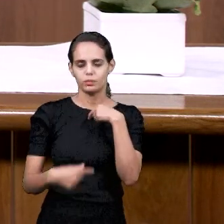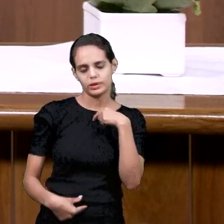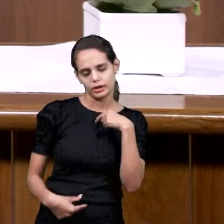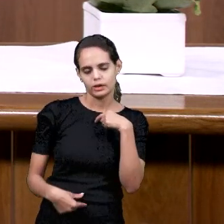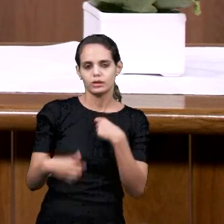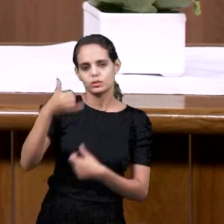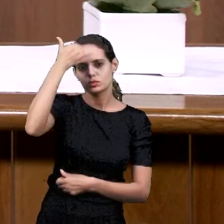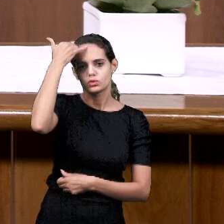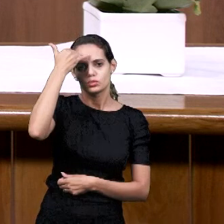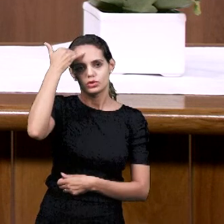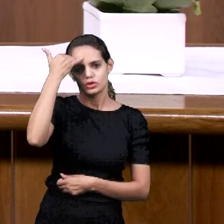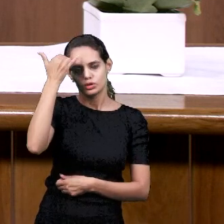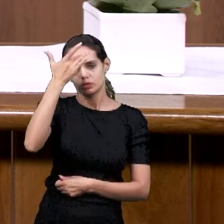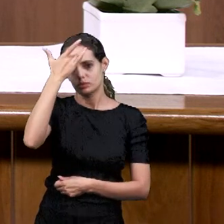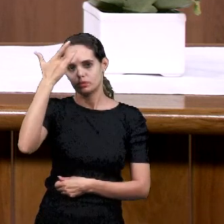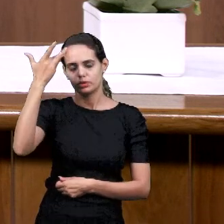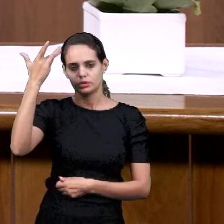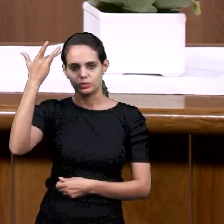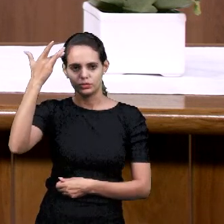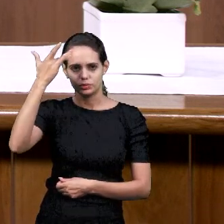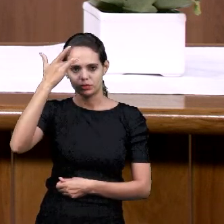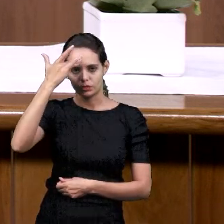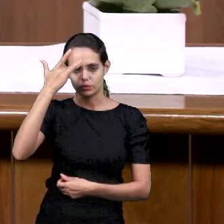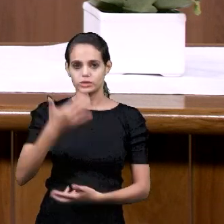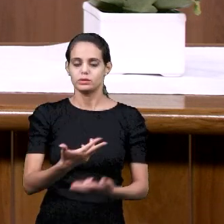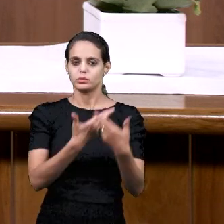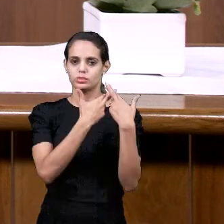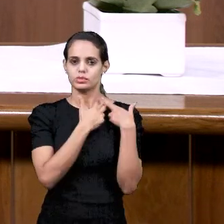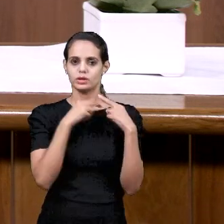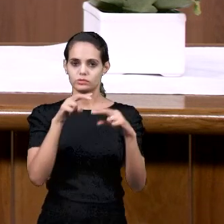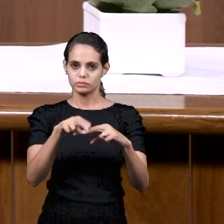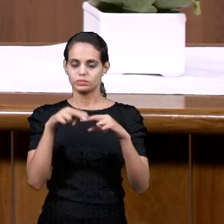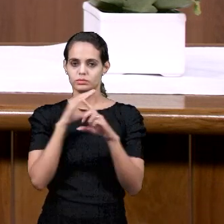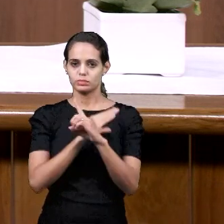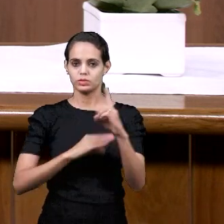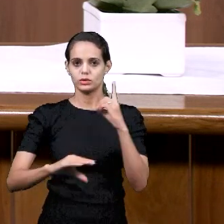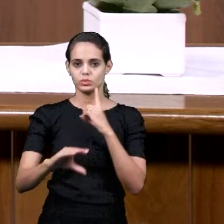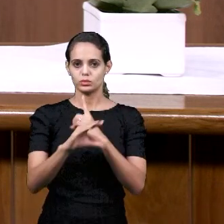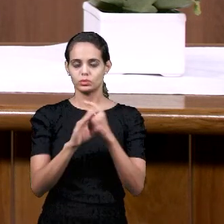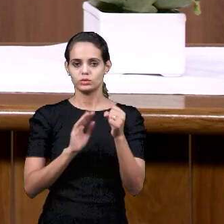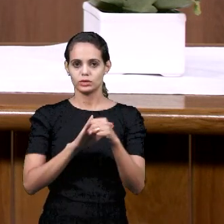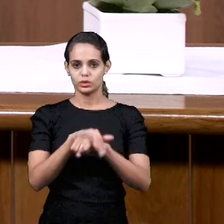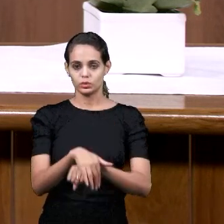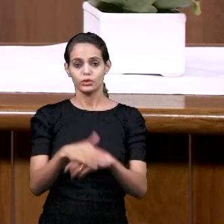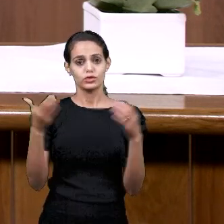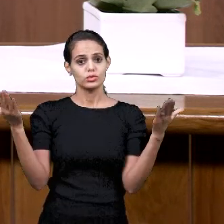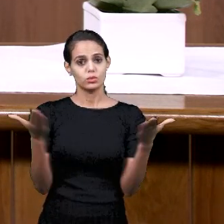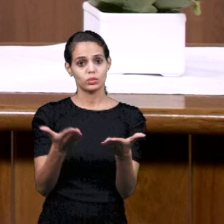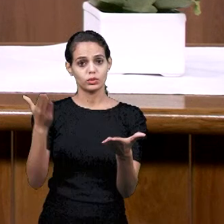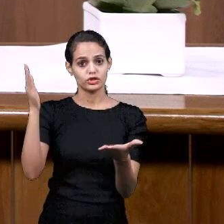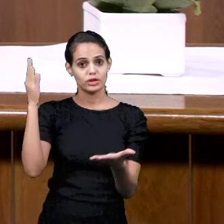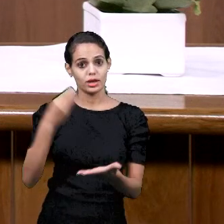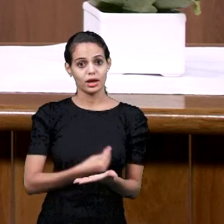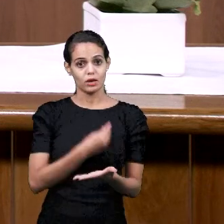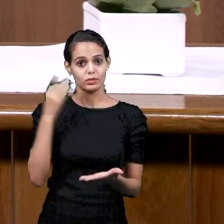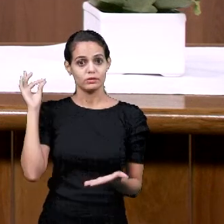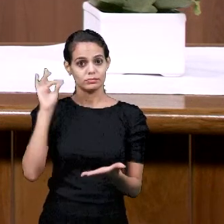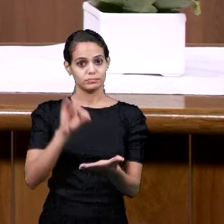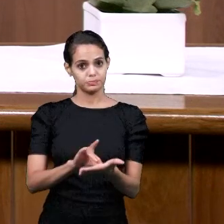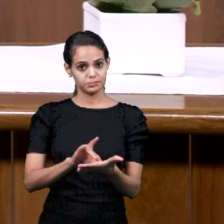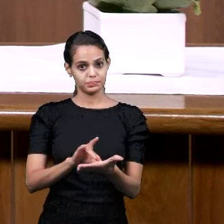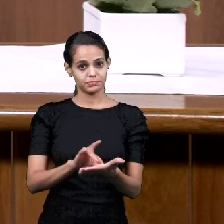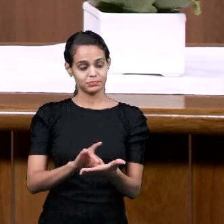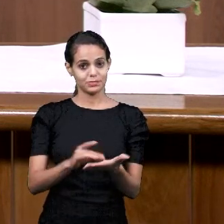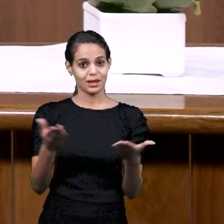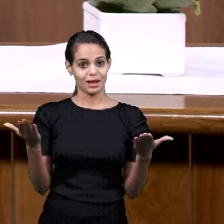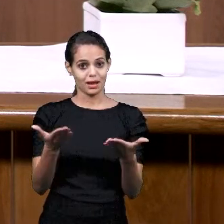qui sont responsables pour les cultes le soir. Très bien. Nous parlons en direct ici et nous allons maintenant revenir au pasteur